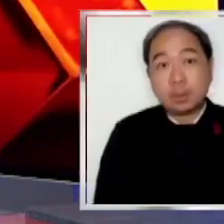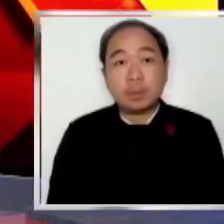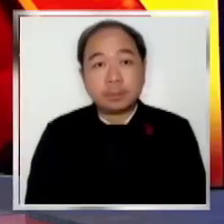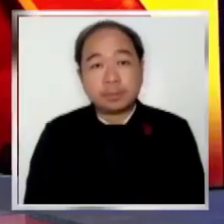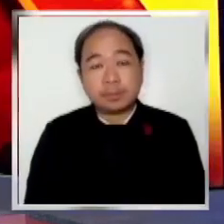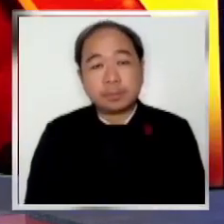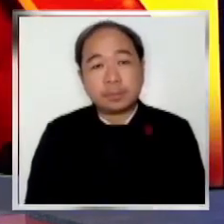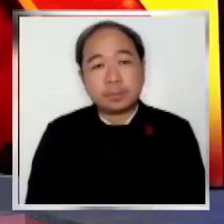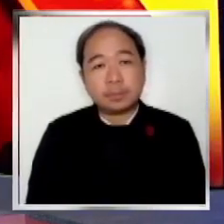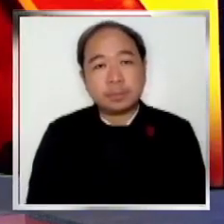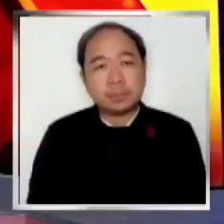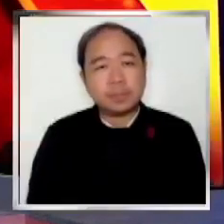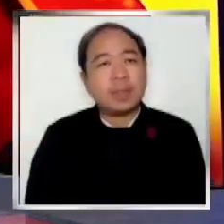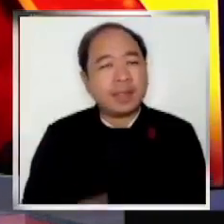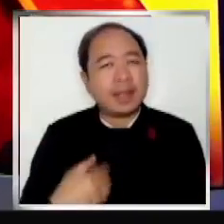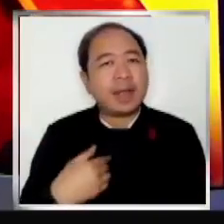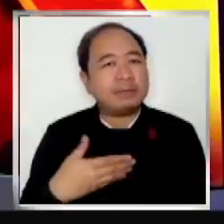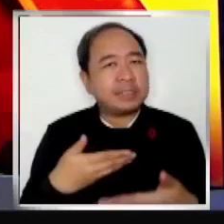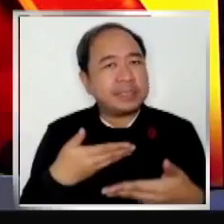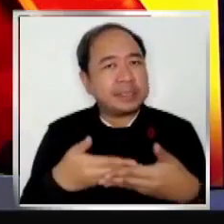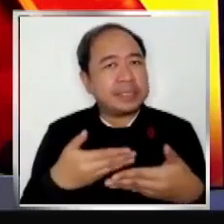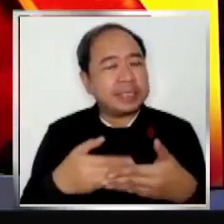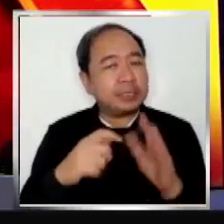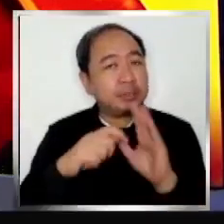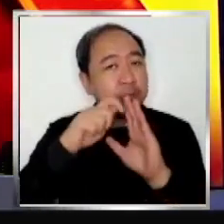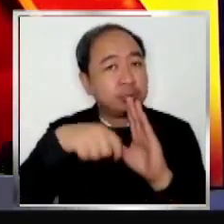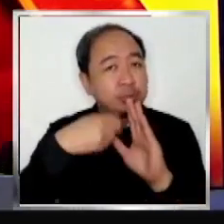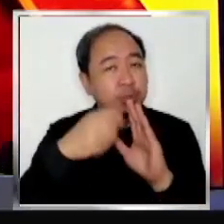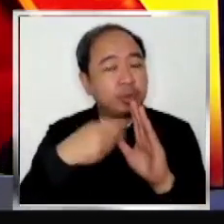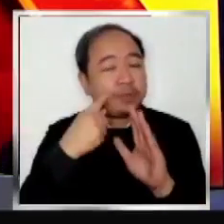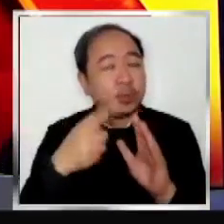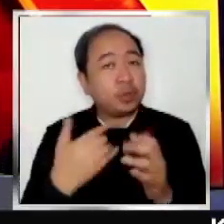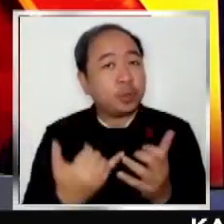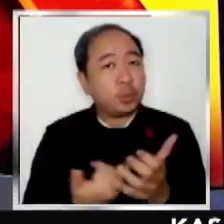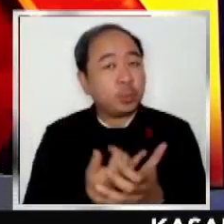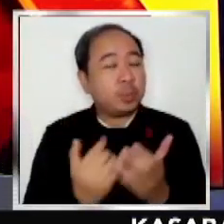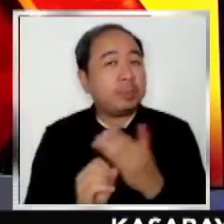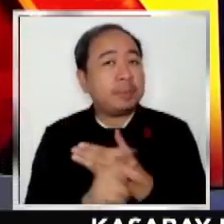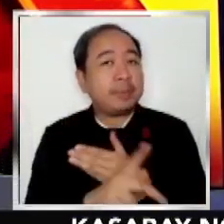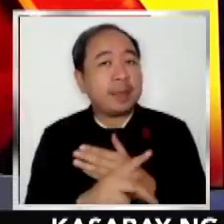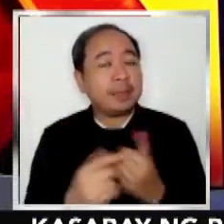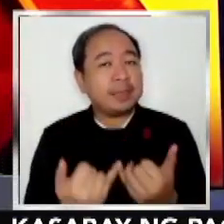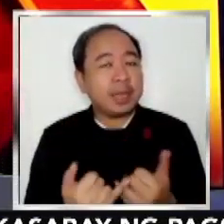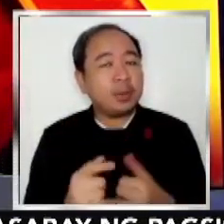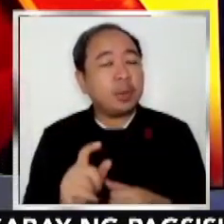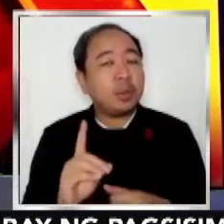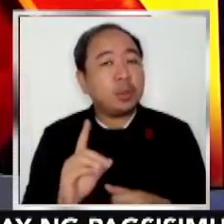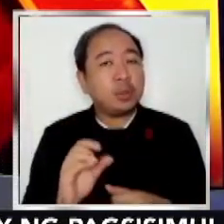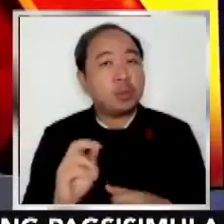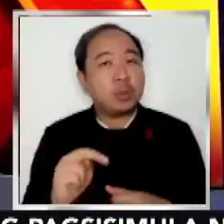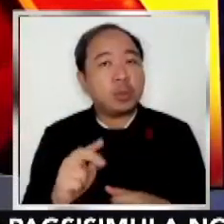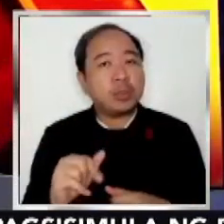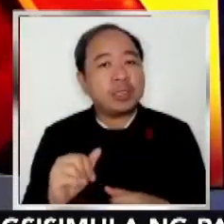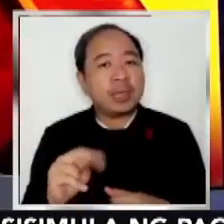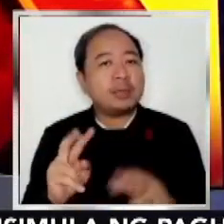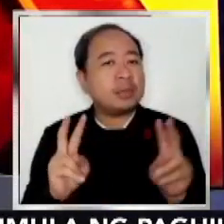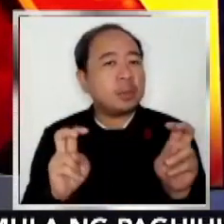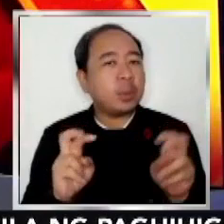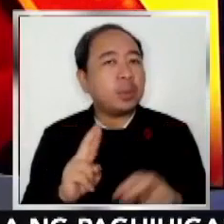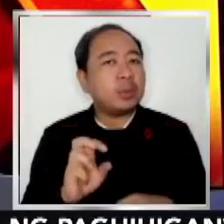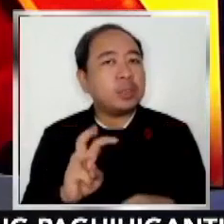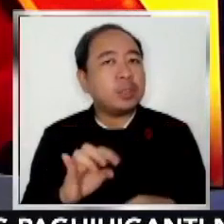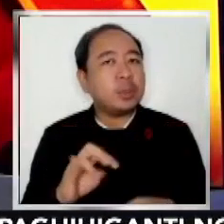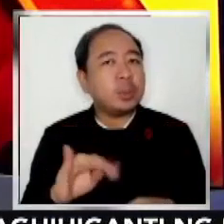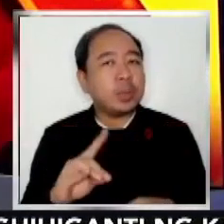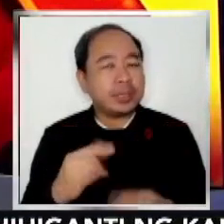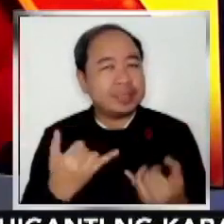ilang pang natitira para sa shooting ng inaabangang comeback sa big screen ng Dong Yan na Rewind. Bukod dyan, hit pa rin ang mga